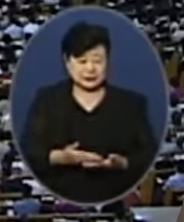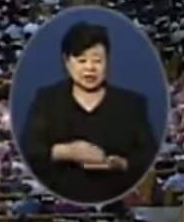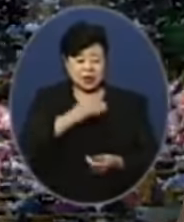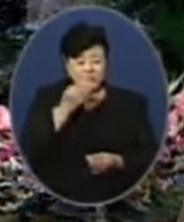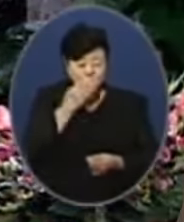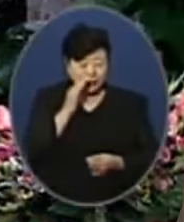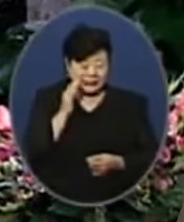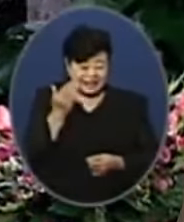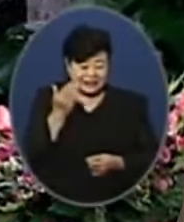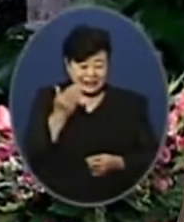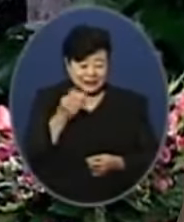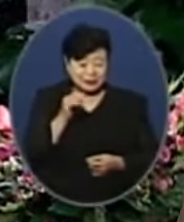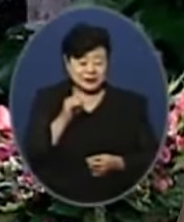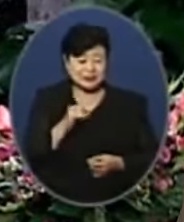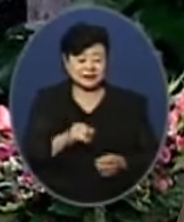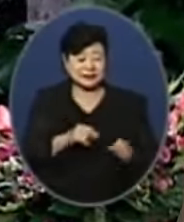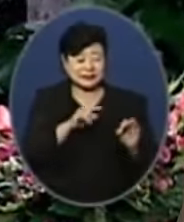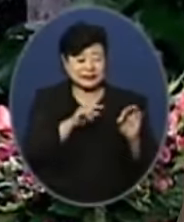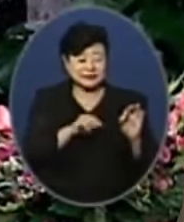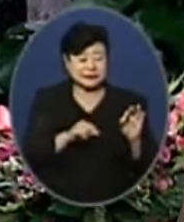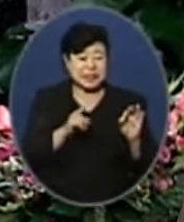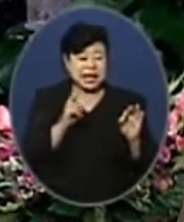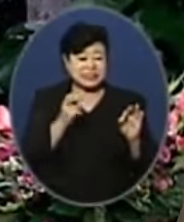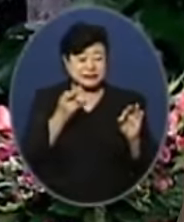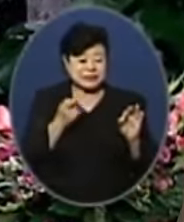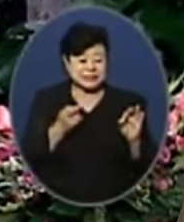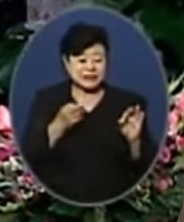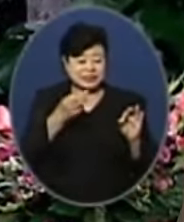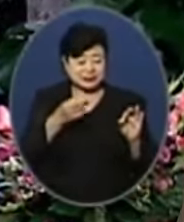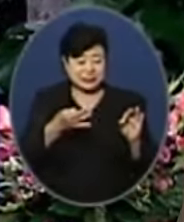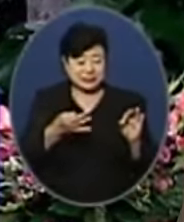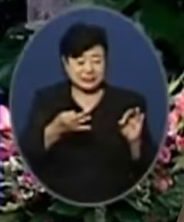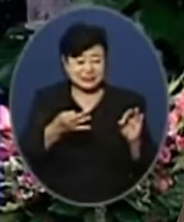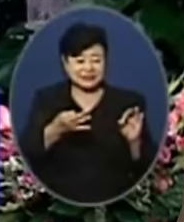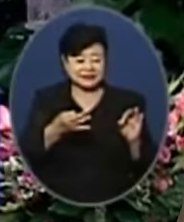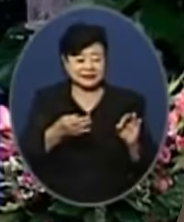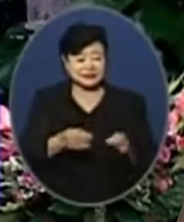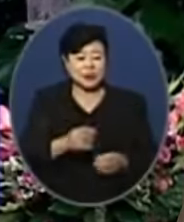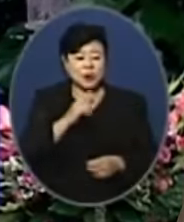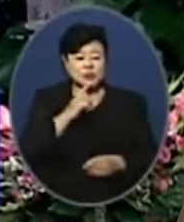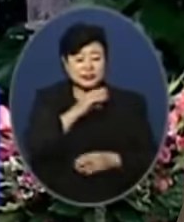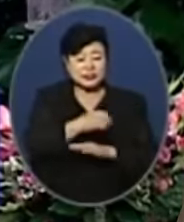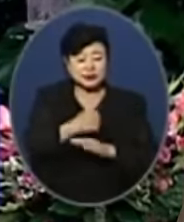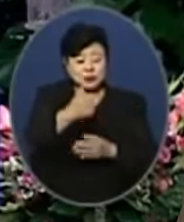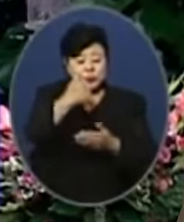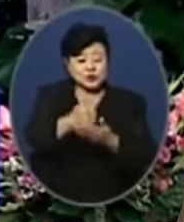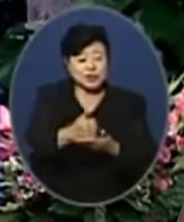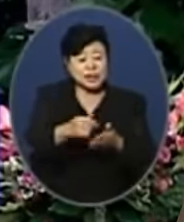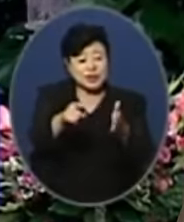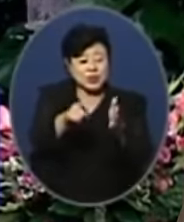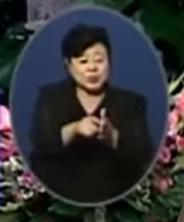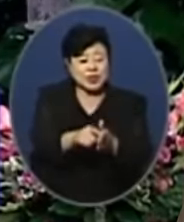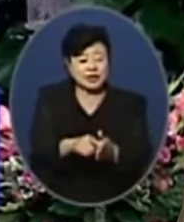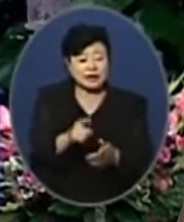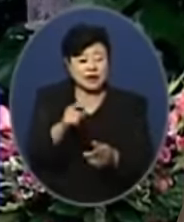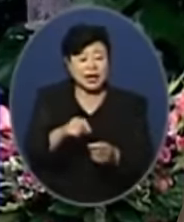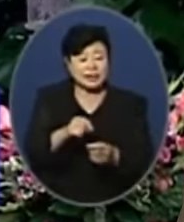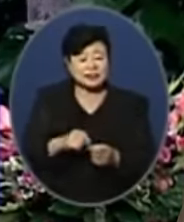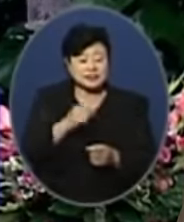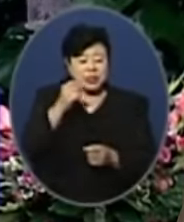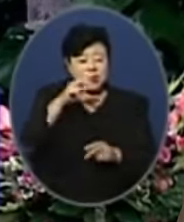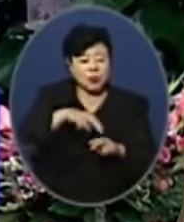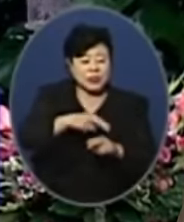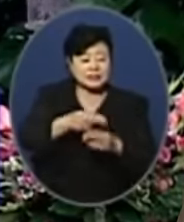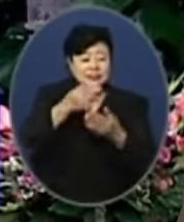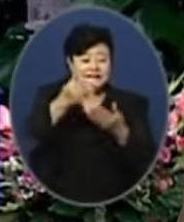된 우리들입니다. 히브리서 10장 12절로 14절 우리 다 같이 한번 읽어보십시다. 오직 그리스도는 죄를 위하여